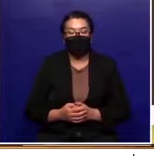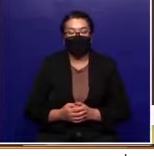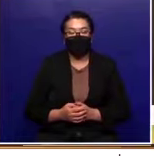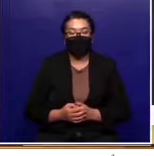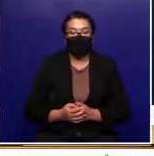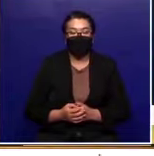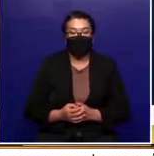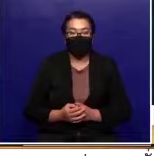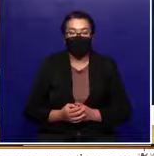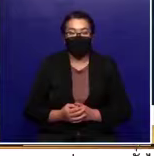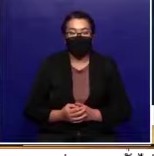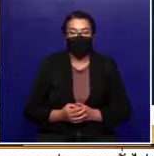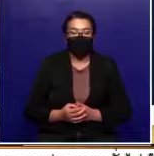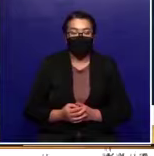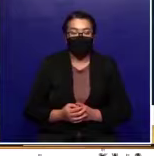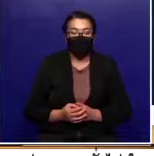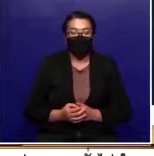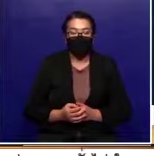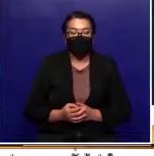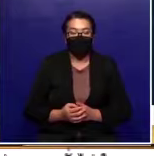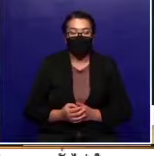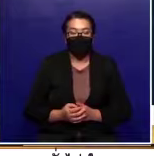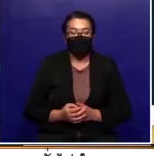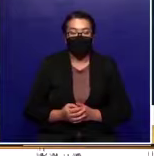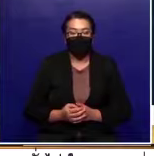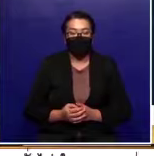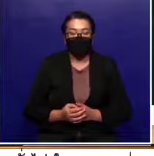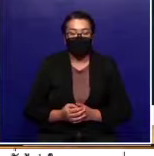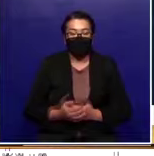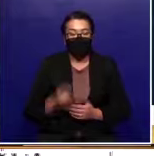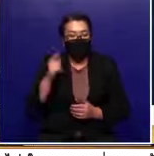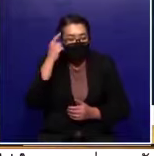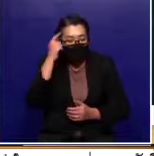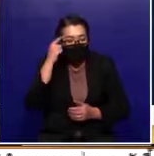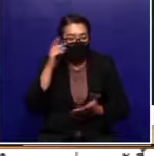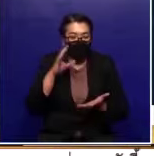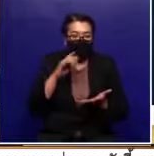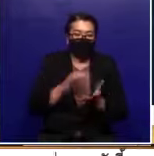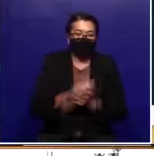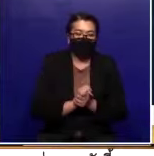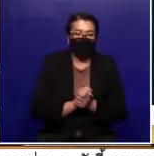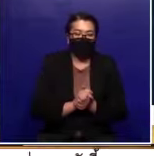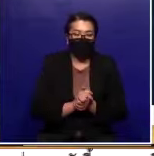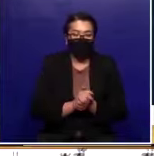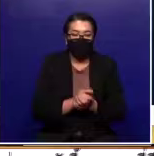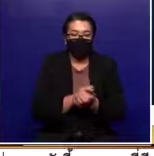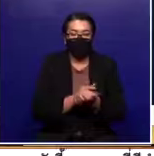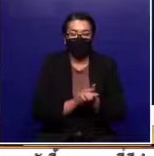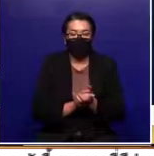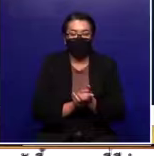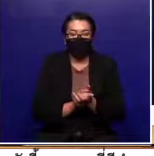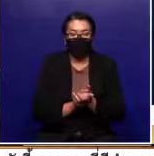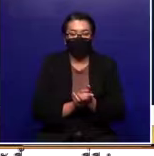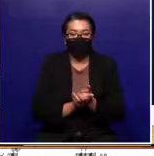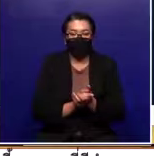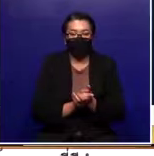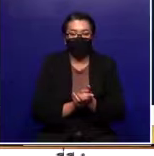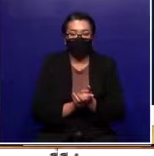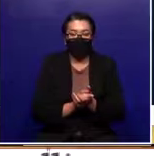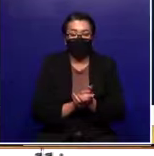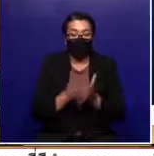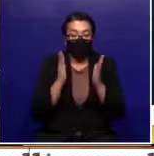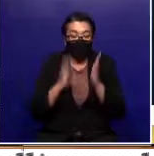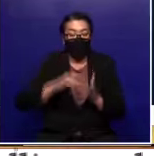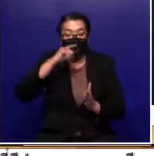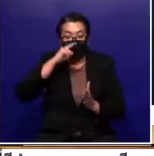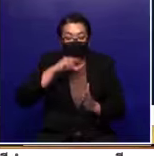อะไรก็โอ้อาวุธปืนมาจากอิสราเอลปืนทาวโวยิงเร็วเก็บเสียงแม่นยิงพื้นสู่อากาศยิงโน่นยิงนี่เฮ้ยคนไทยมันก็ท